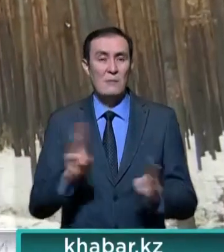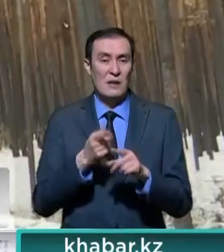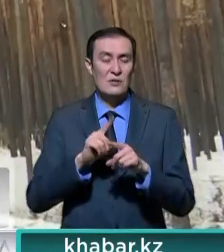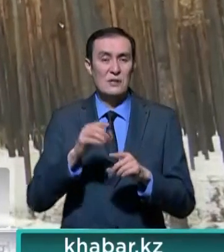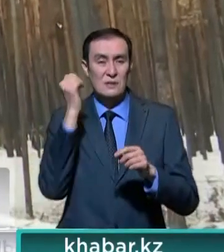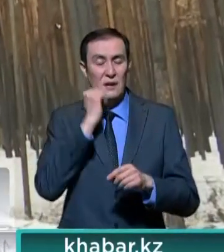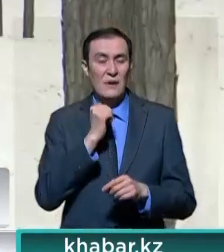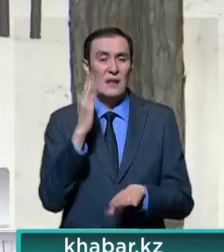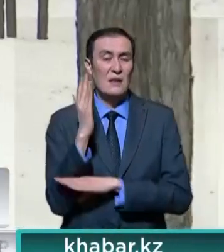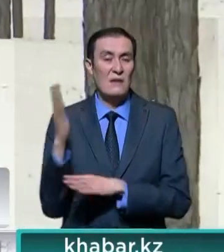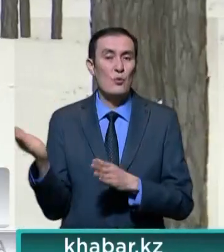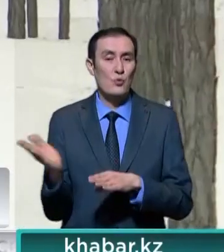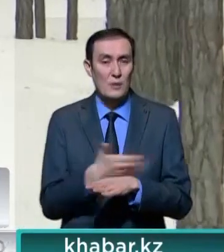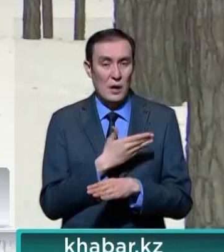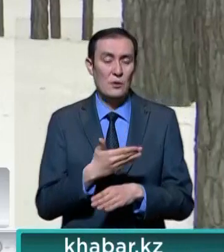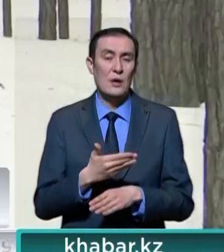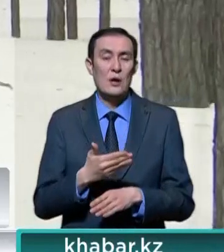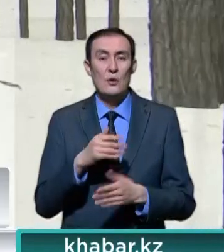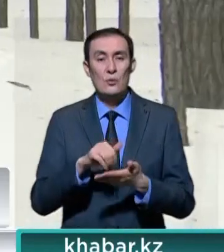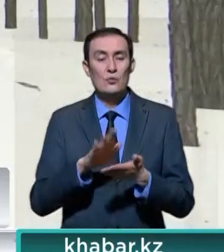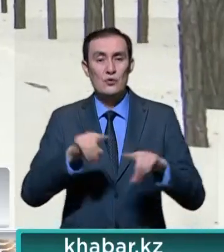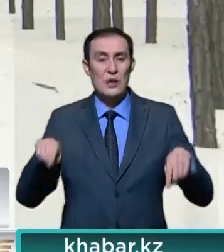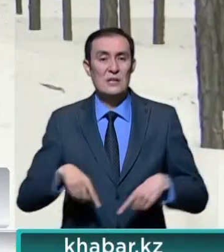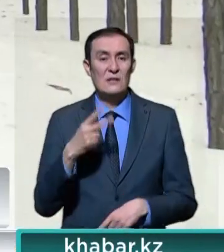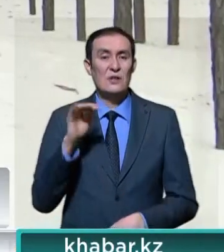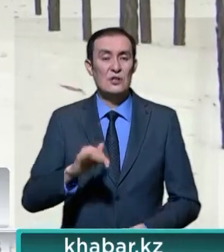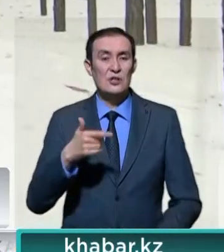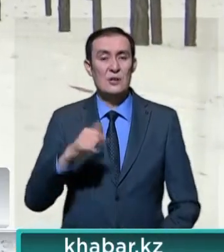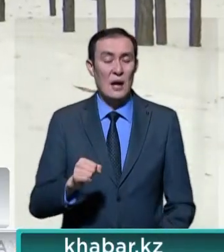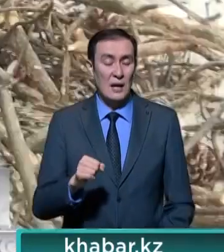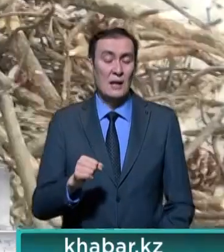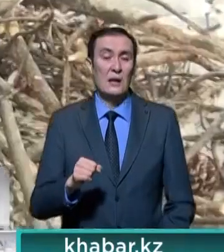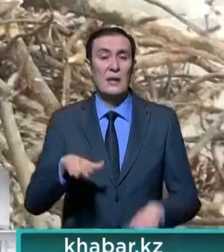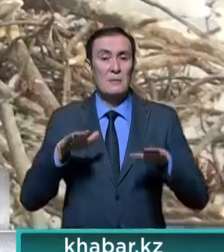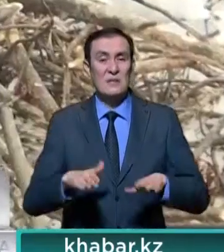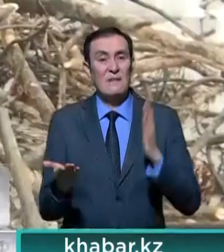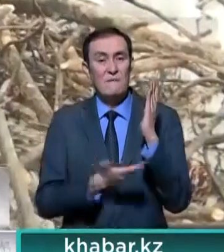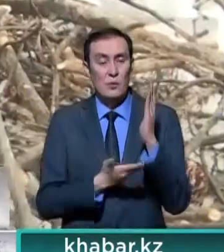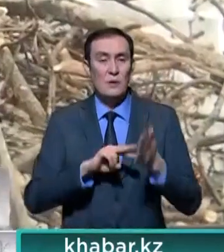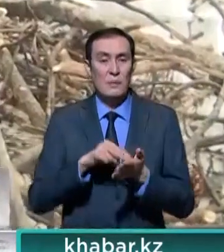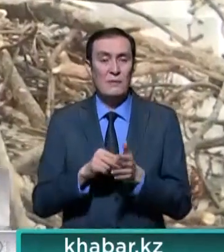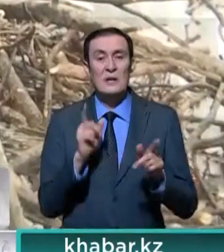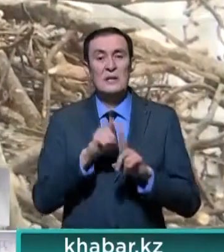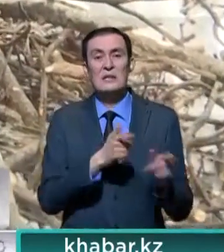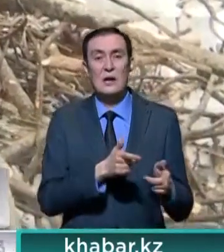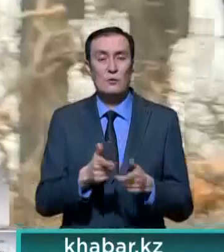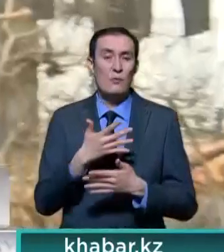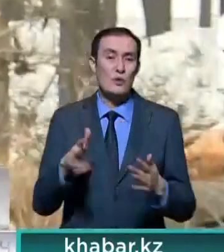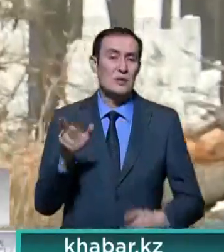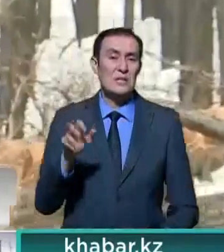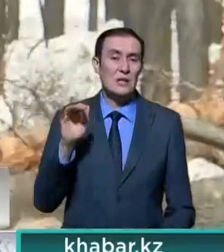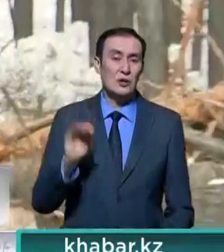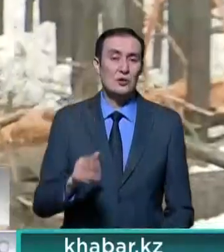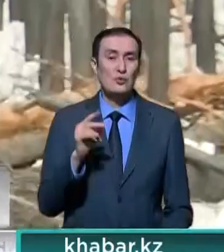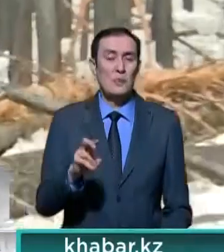и перерабатывают. Определен первый участок площадью 2000 гектаров. На месте вырубки планируют заготовить чуть более 300